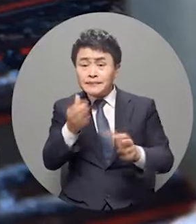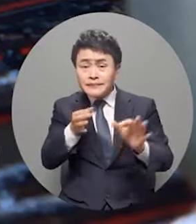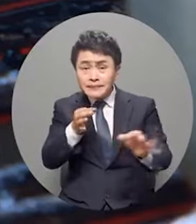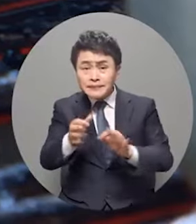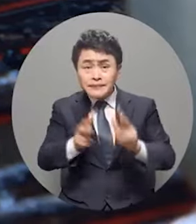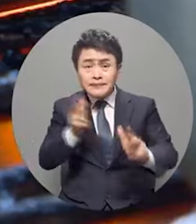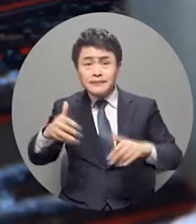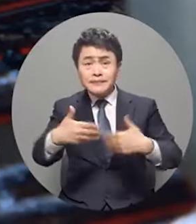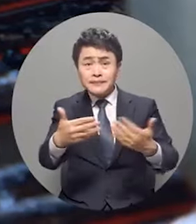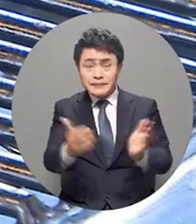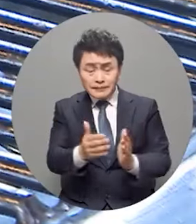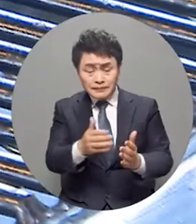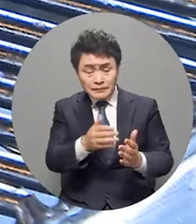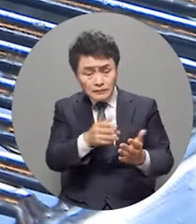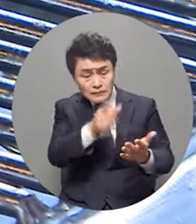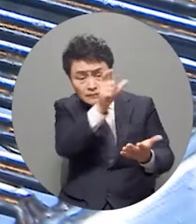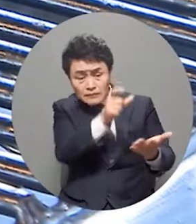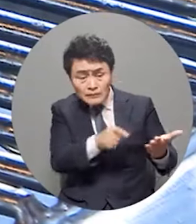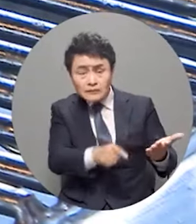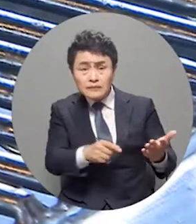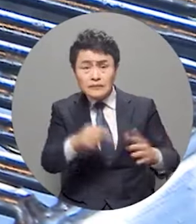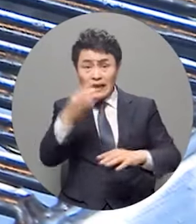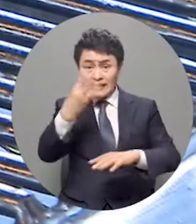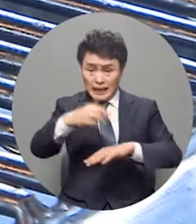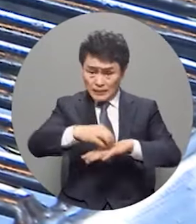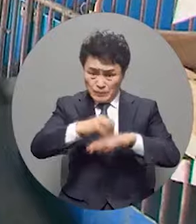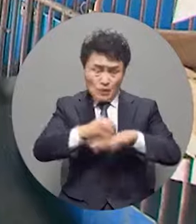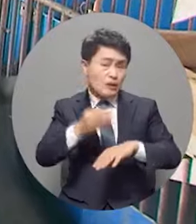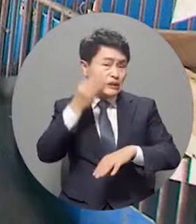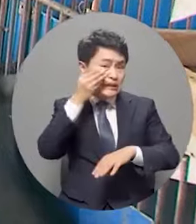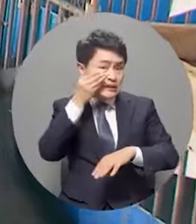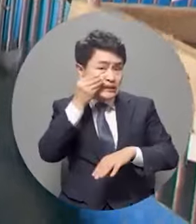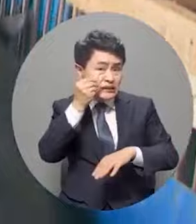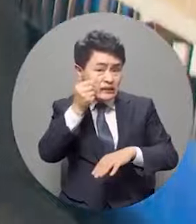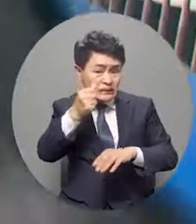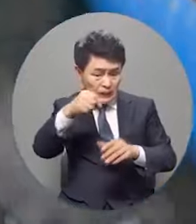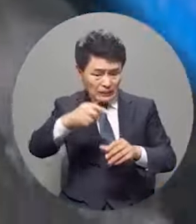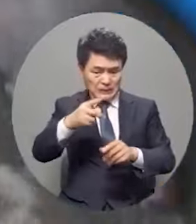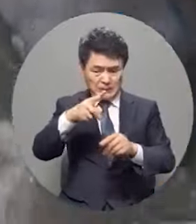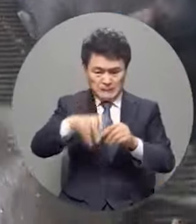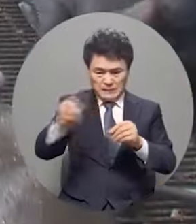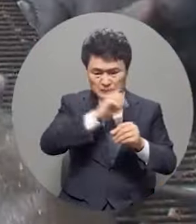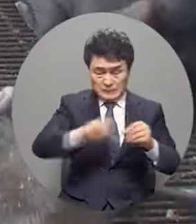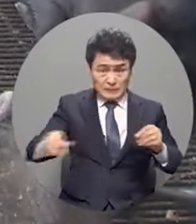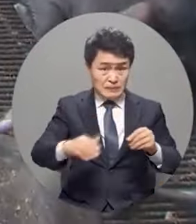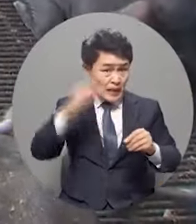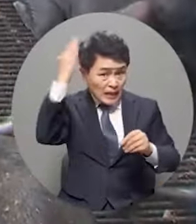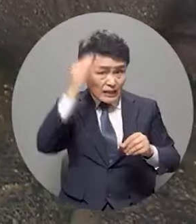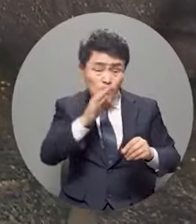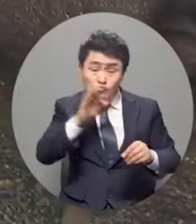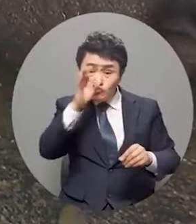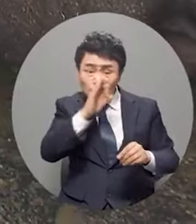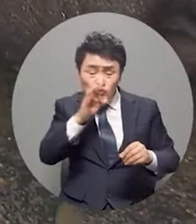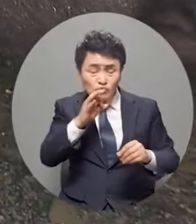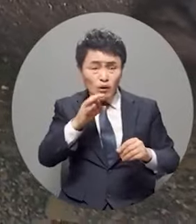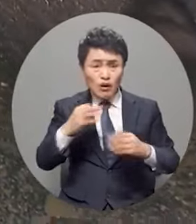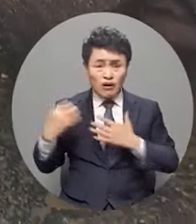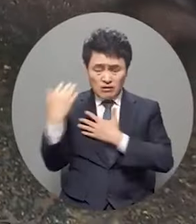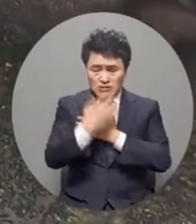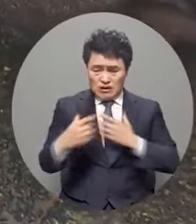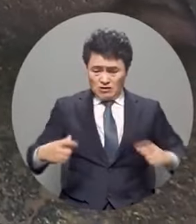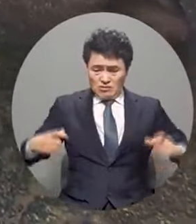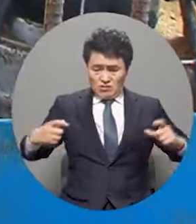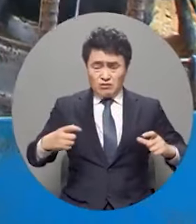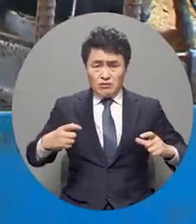가공업체는 매뉴얼에 따라 삼겹살에서 지방을 잘라내고 농민들도 흑돼지에 살이 덜 찌는 사료를